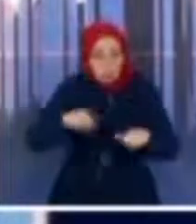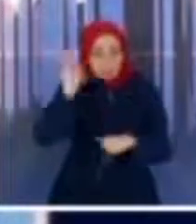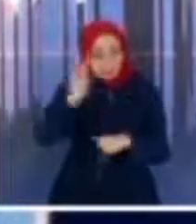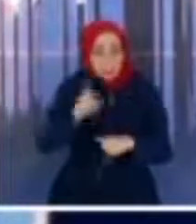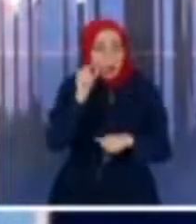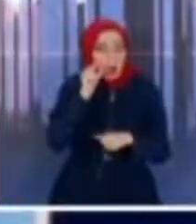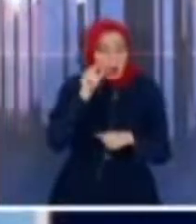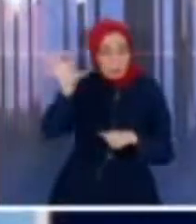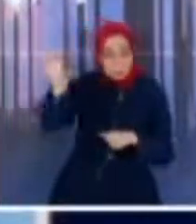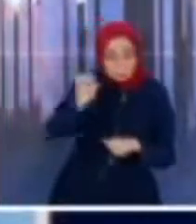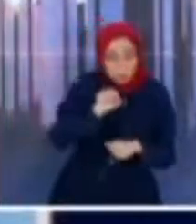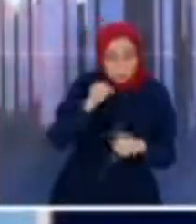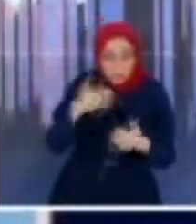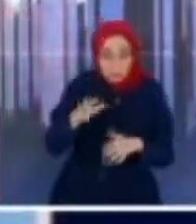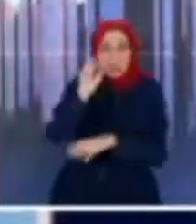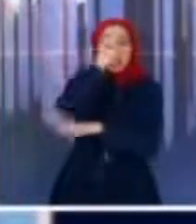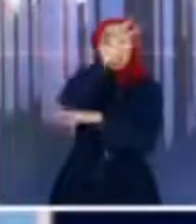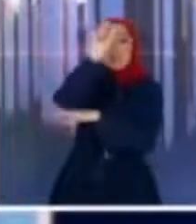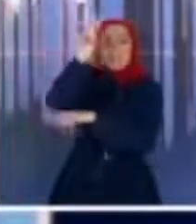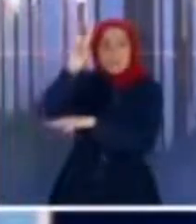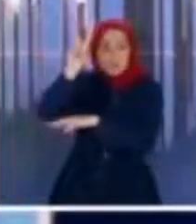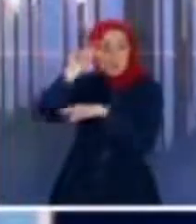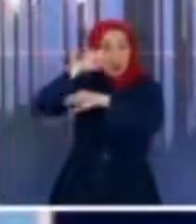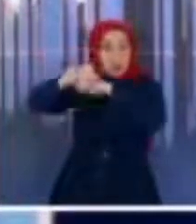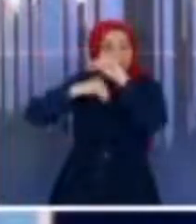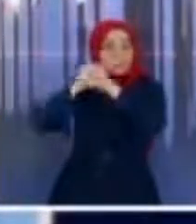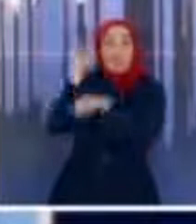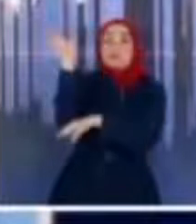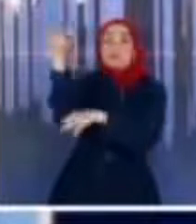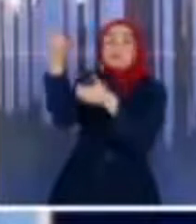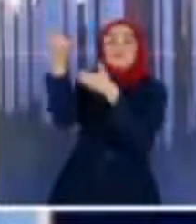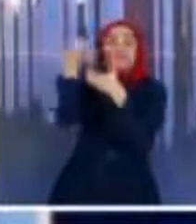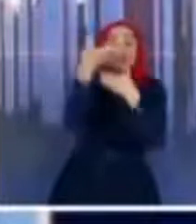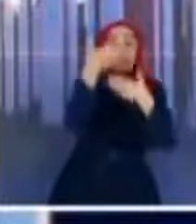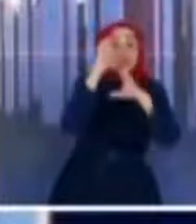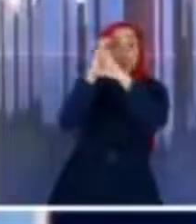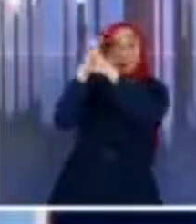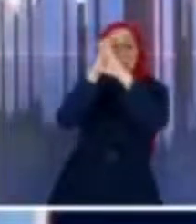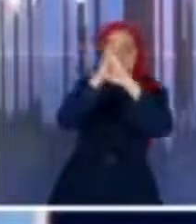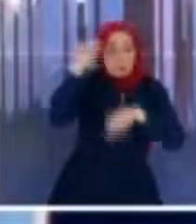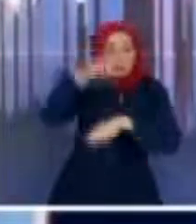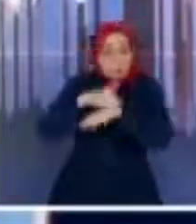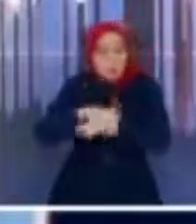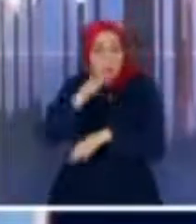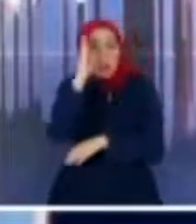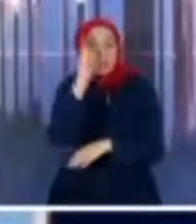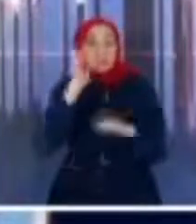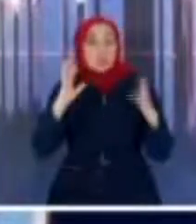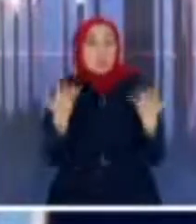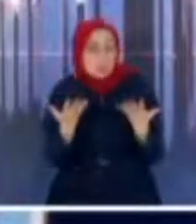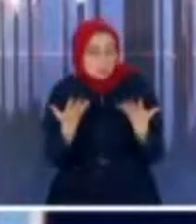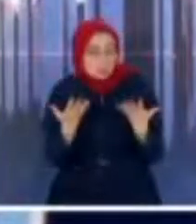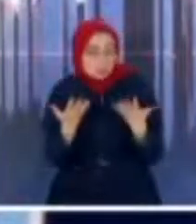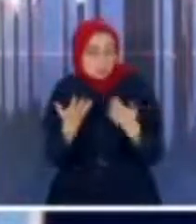في النجوم وفي الفضاء وصورنا نهار وليل في دقة. الواش هذاك باش فما